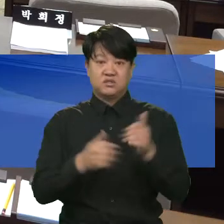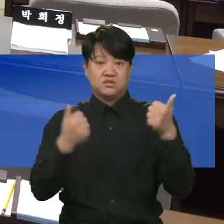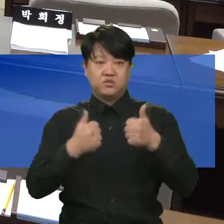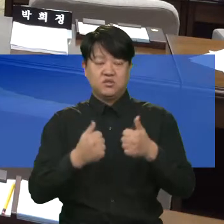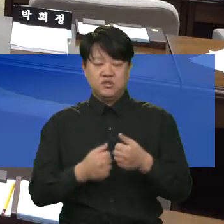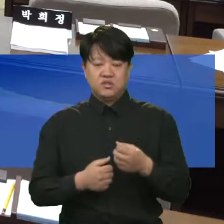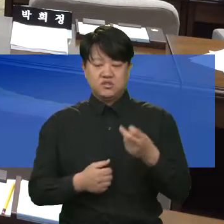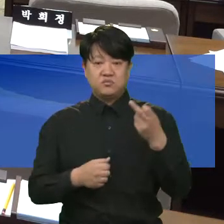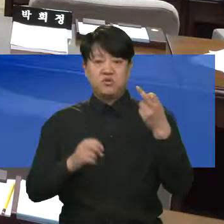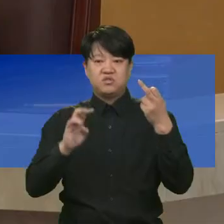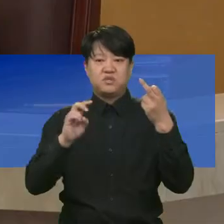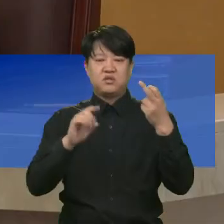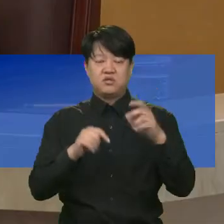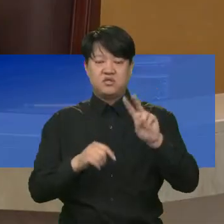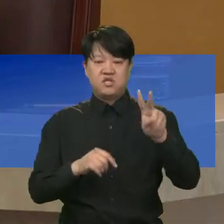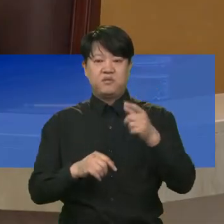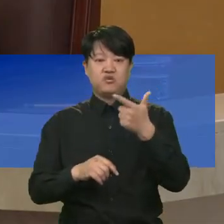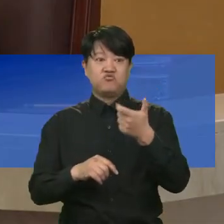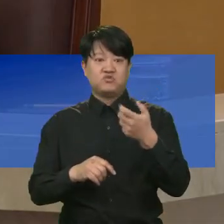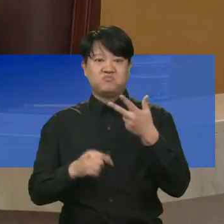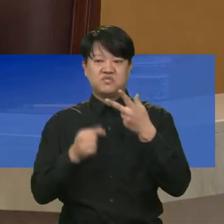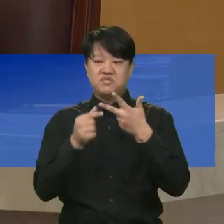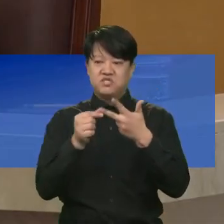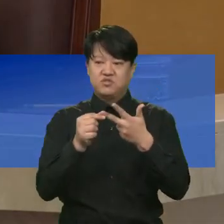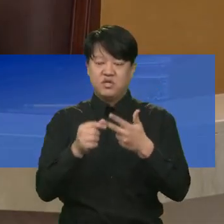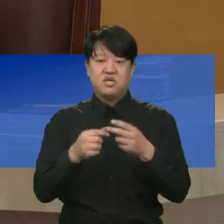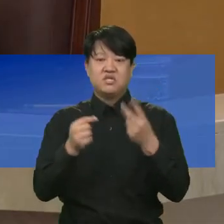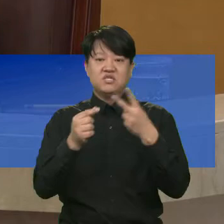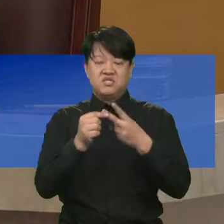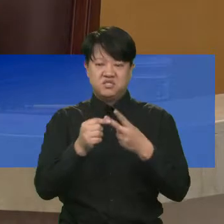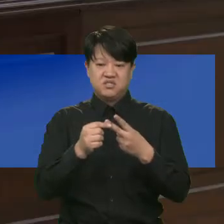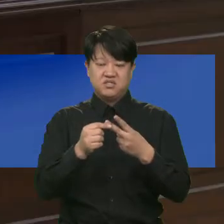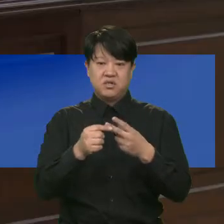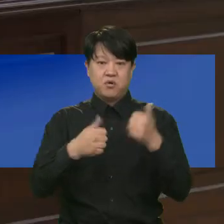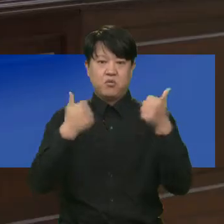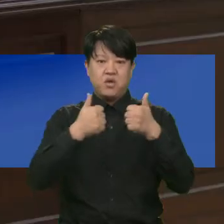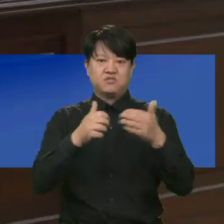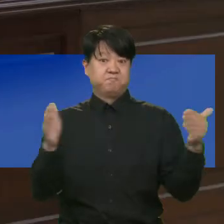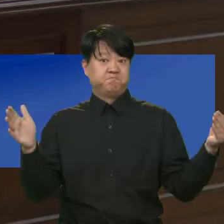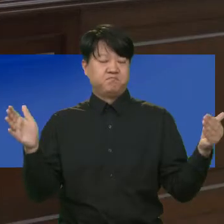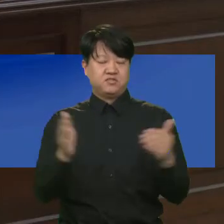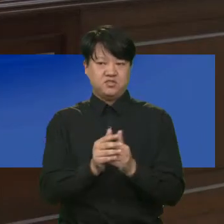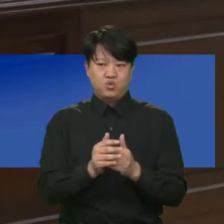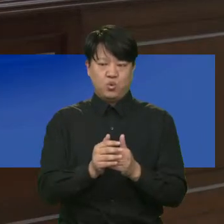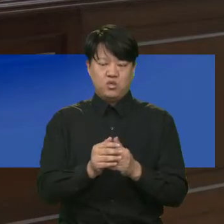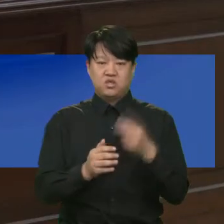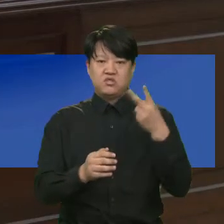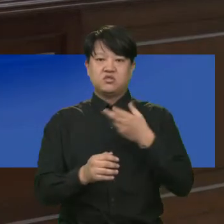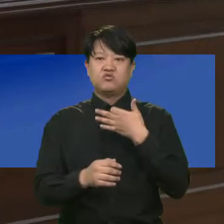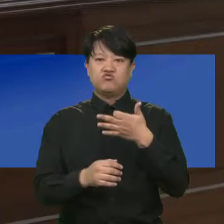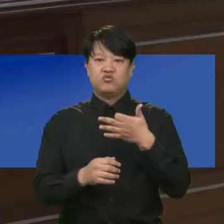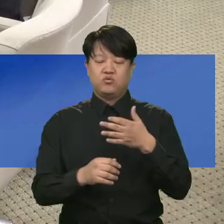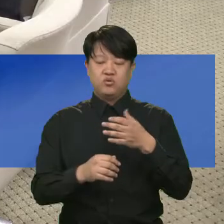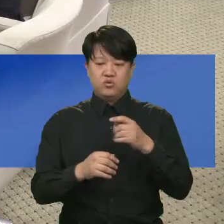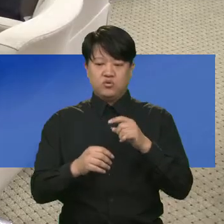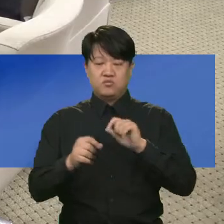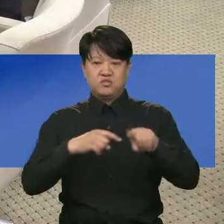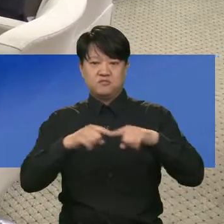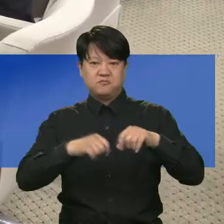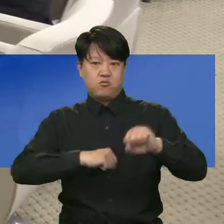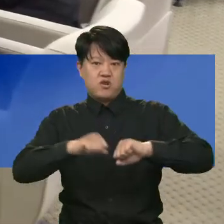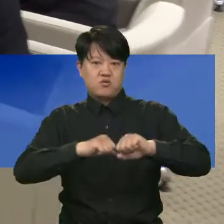포항시의회 는 24일 제 267회 제 2차 정례회 제 4차 본회의를 끝으로 2019년 도